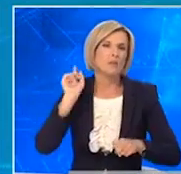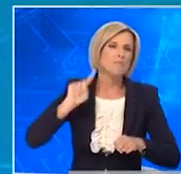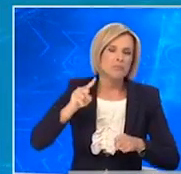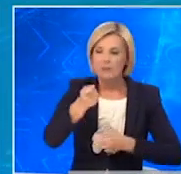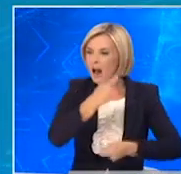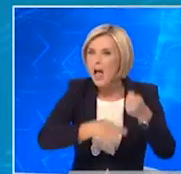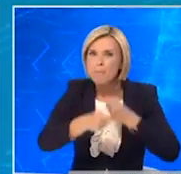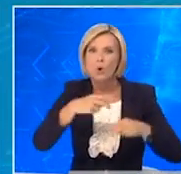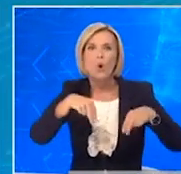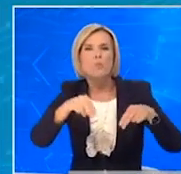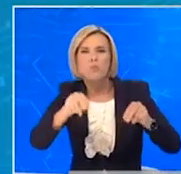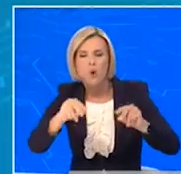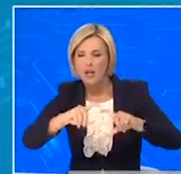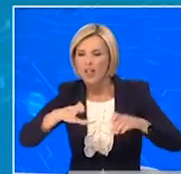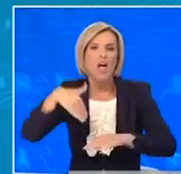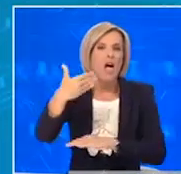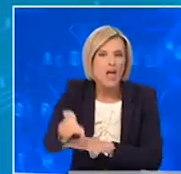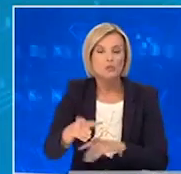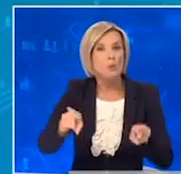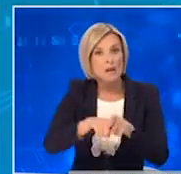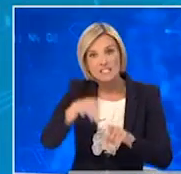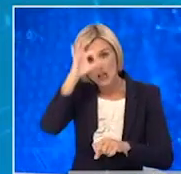Εθνική Αρχή Διαφάνειας και την Ελληνική Αστυνομία